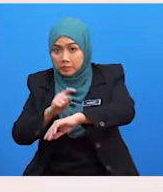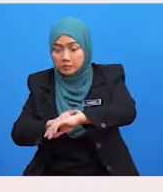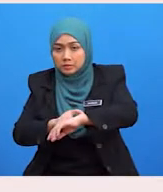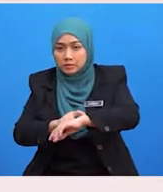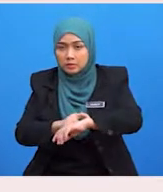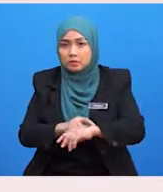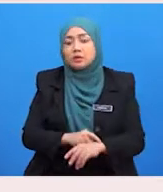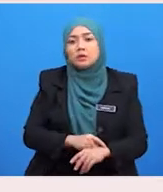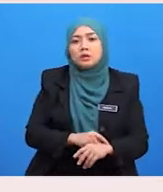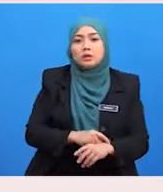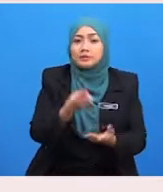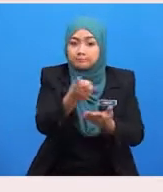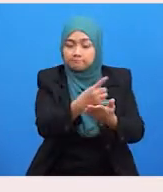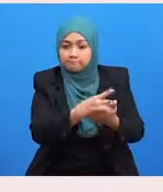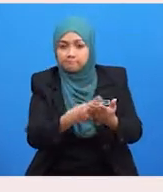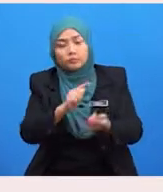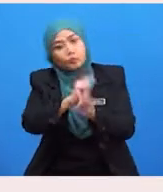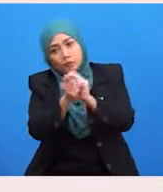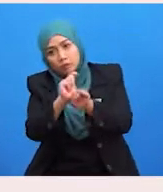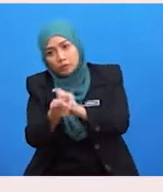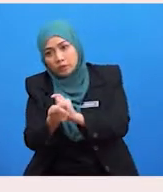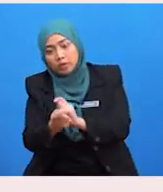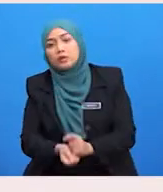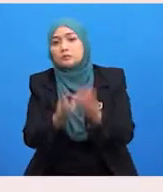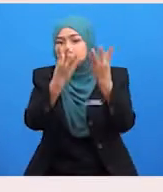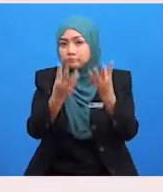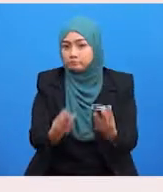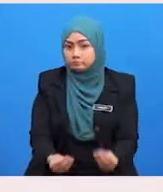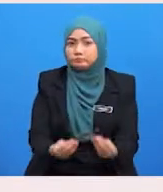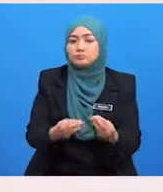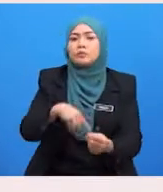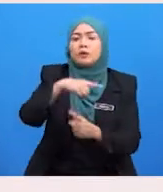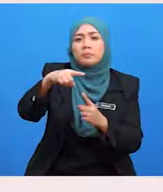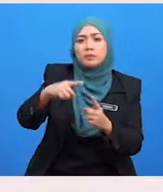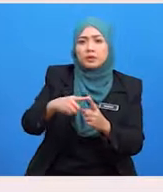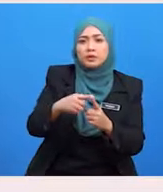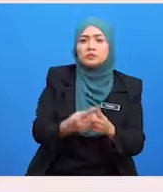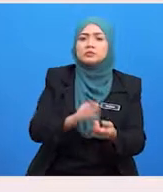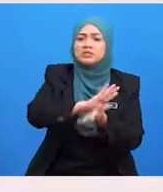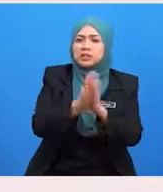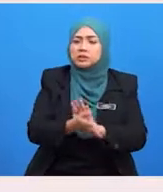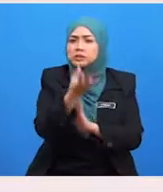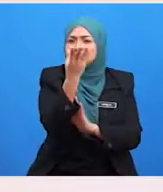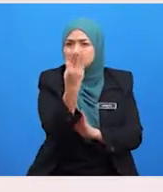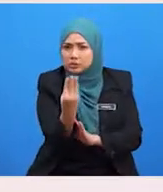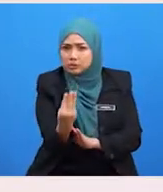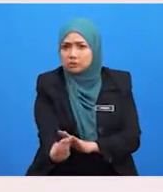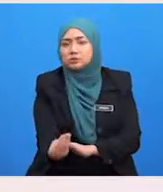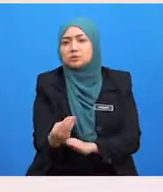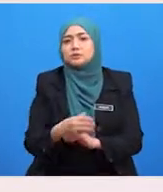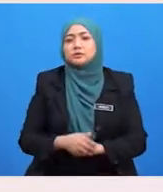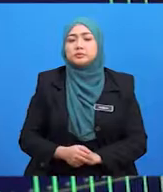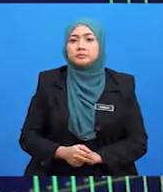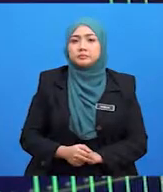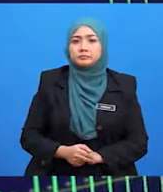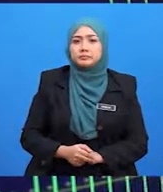dan pajakan menurun serta mengalami susutan apabila rizab semakin sedikit seperti kuari dan